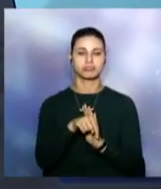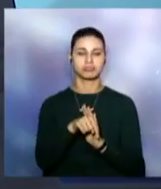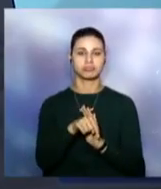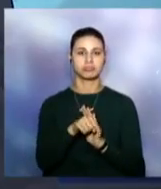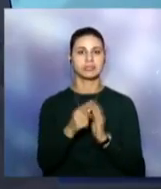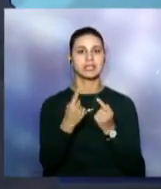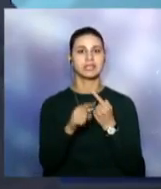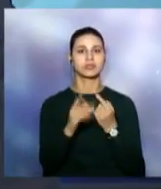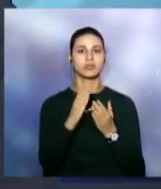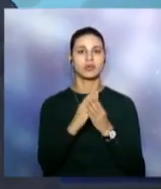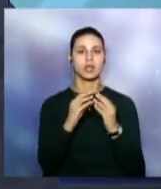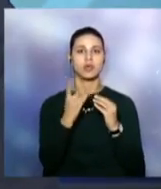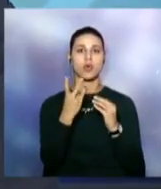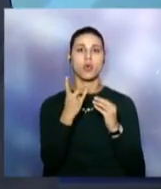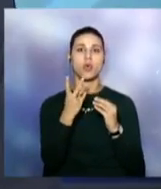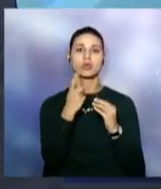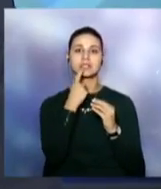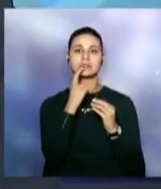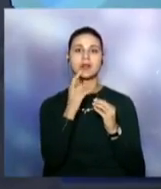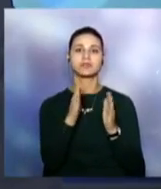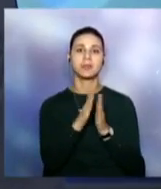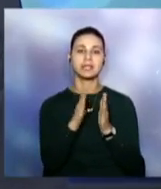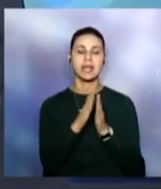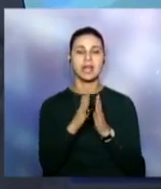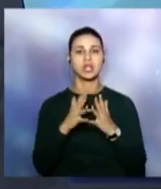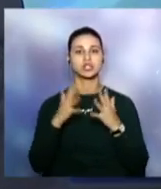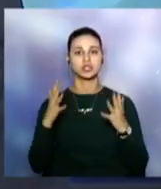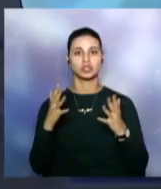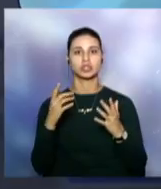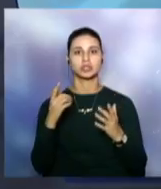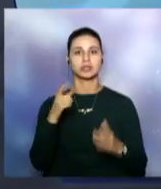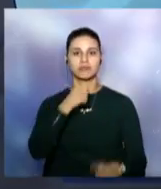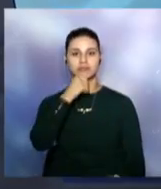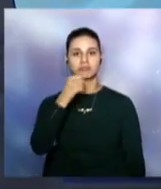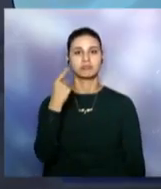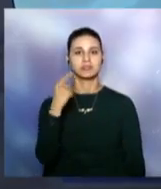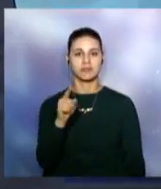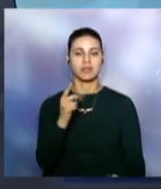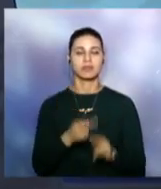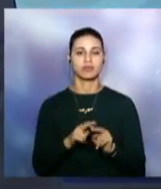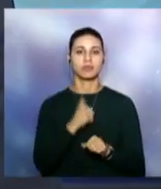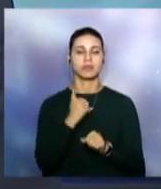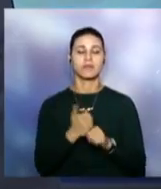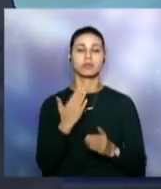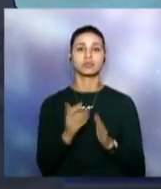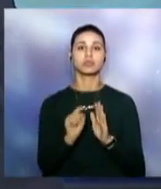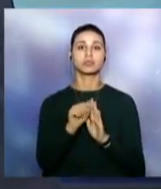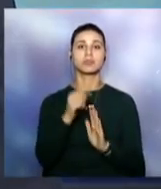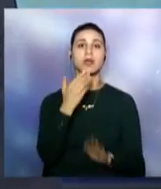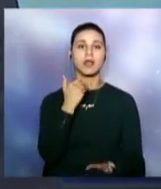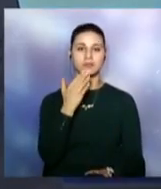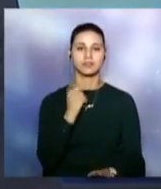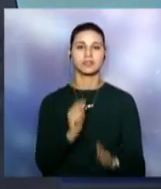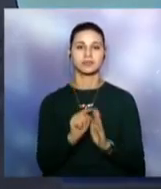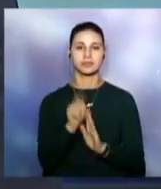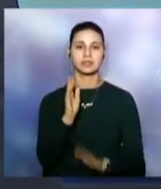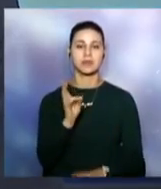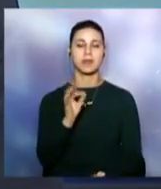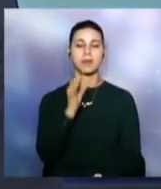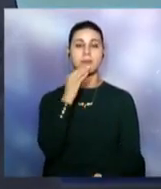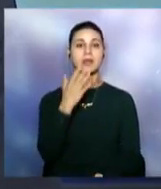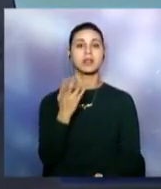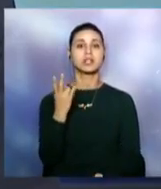სპინტერია განსხვავებული, ხა 2 წლის ბავშვი, სხვა აქვს 1 წლის ბავშვი და 6-ისა სხვა, ანუ როგორ გადავა. თუ გადავიდა კუჭიდან, მე გადავა, მაგრამ